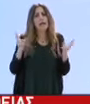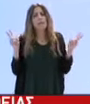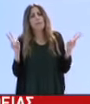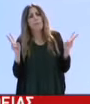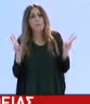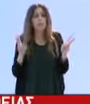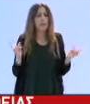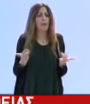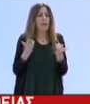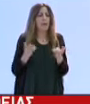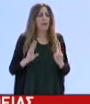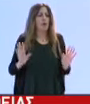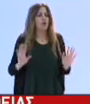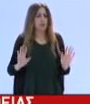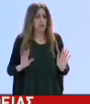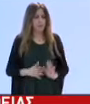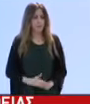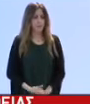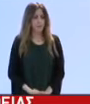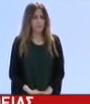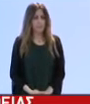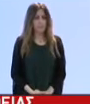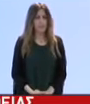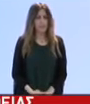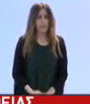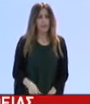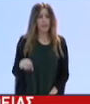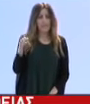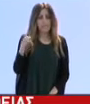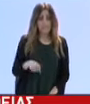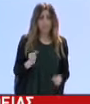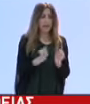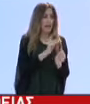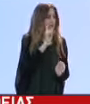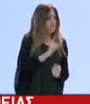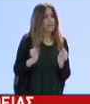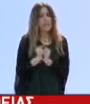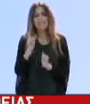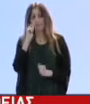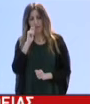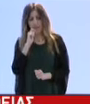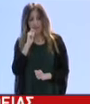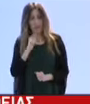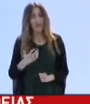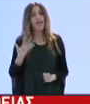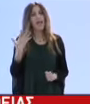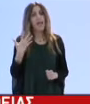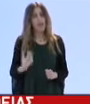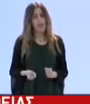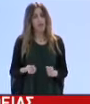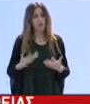Φίλες και φίλοι, σήμερα έχουμε το προνόμιο να είναι ανάμεσά μας